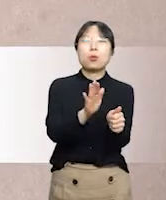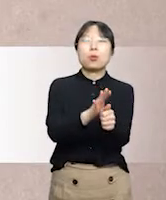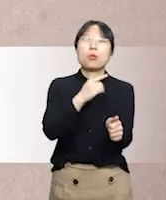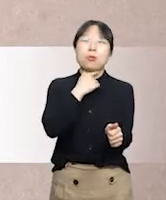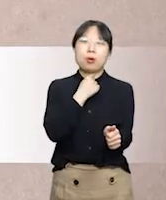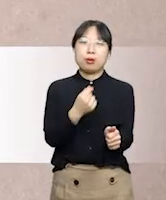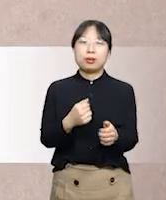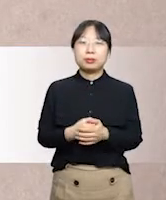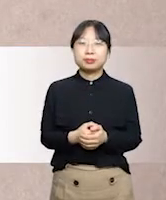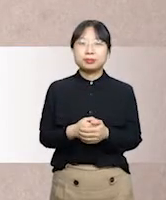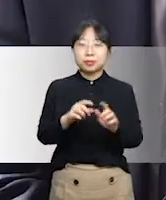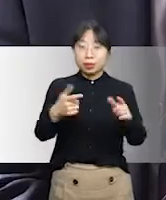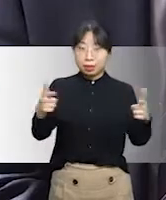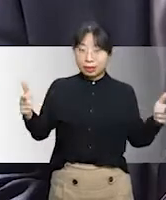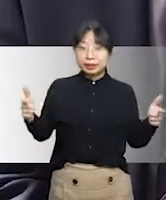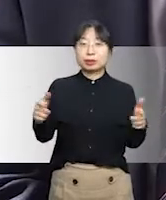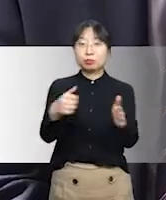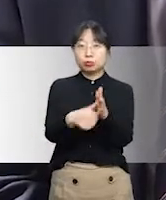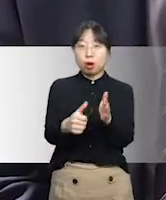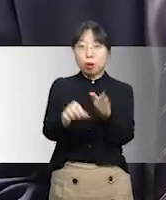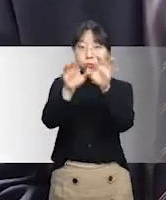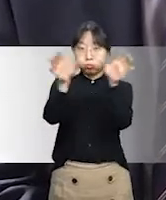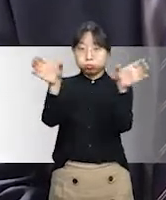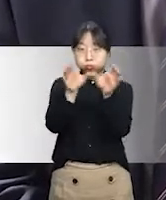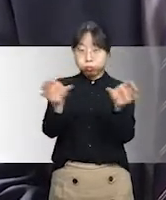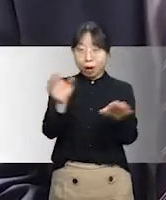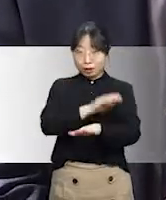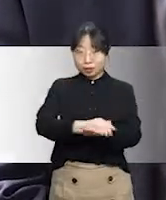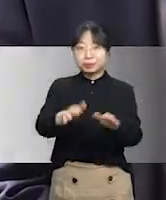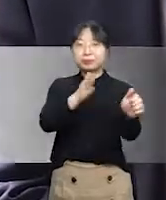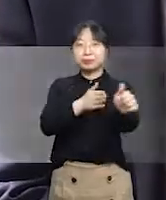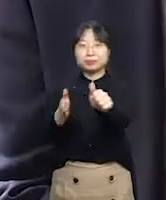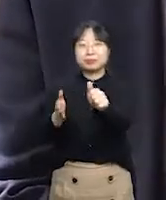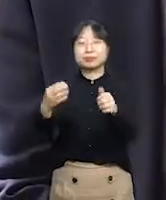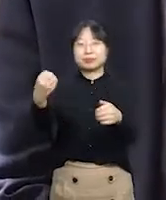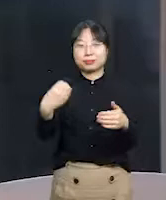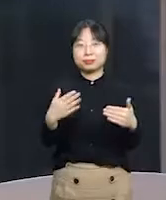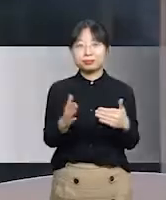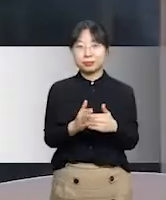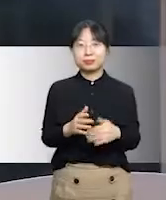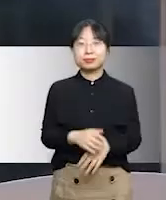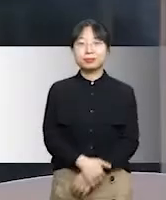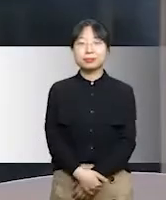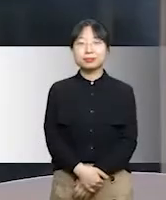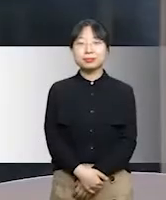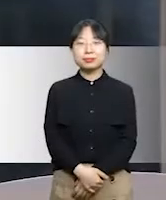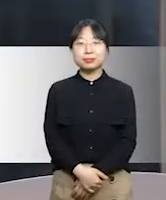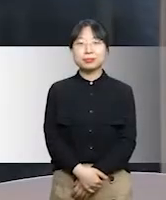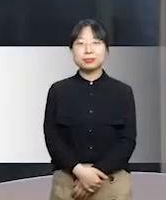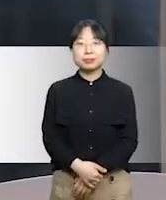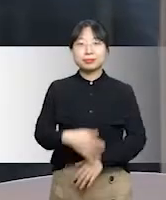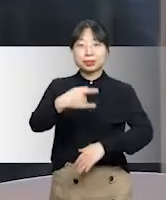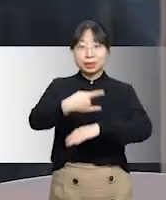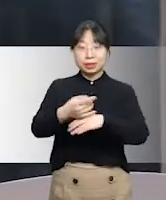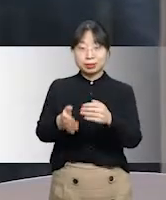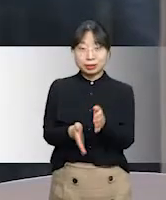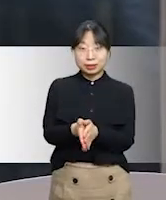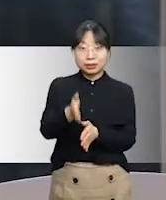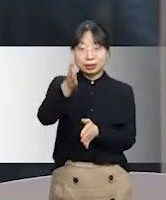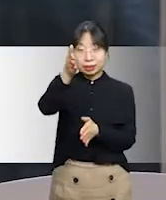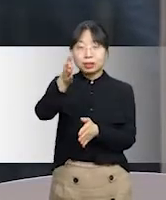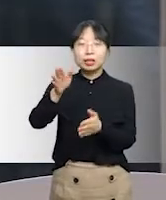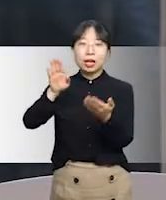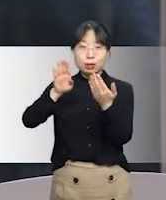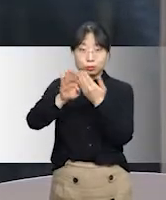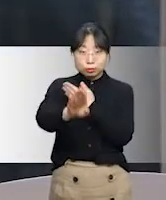바란다며 다양한 품목의 상품이 진열되도록 노력해달라고 당부했습니다. 시에서도 이것이 끊이지 않고 계속